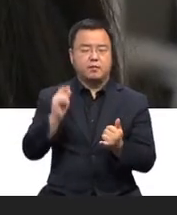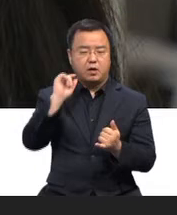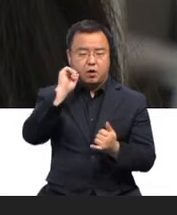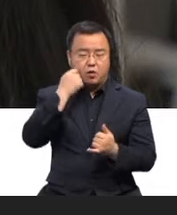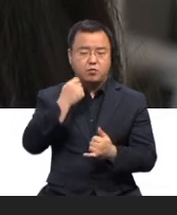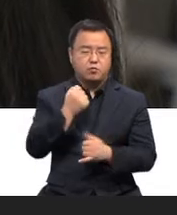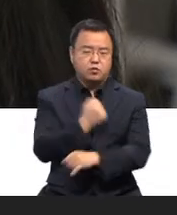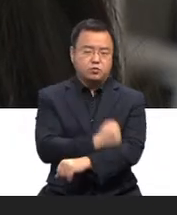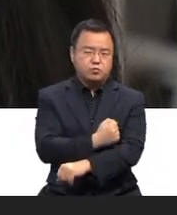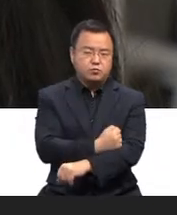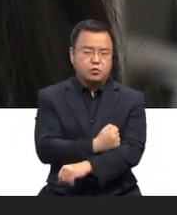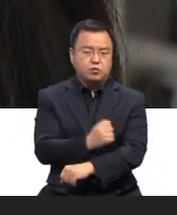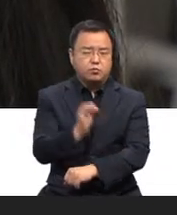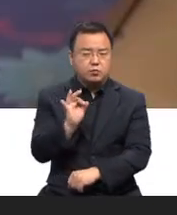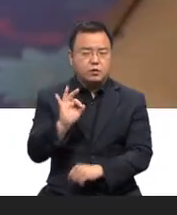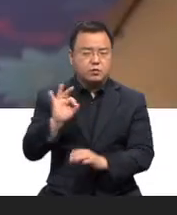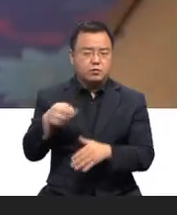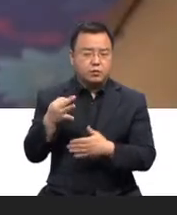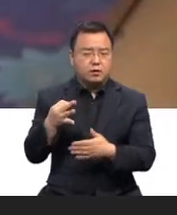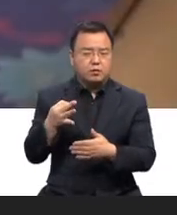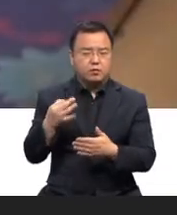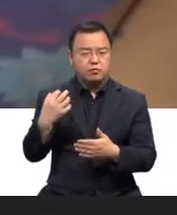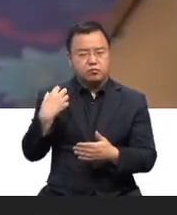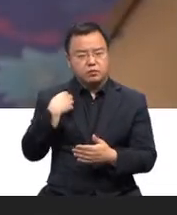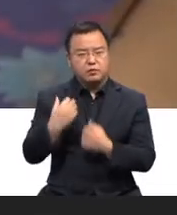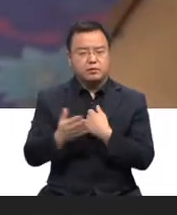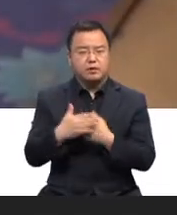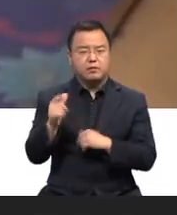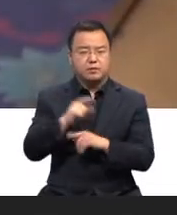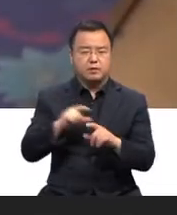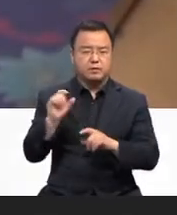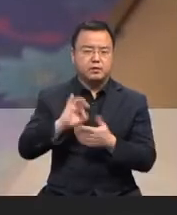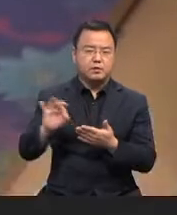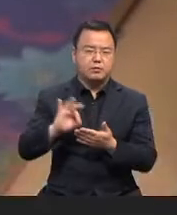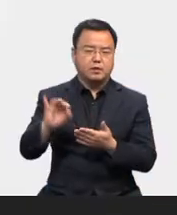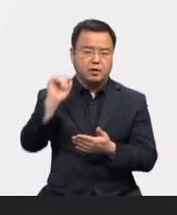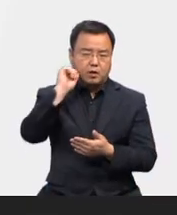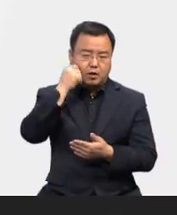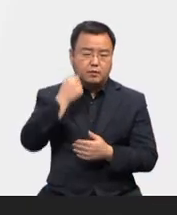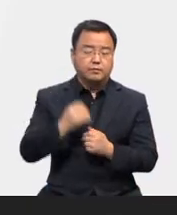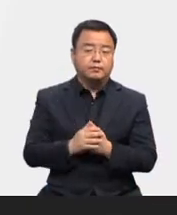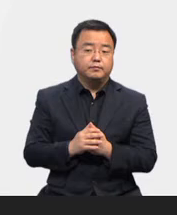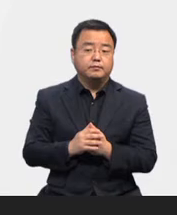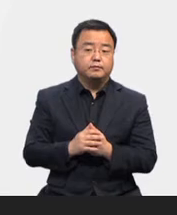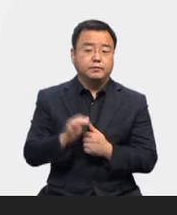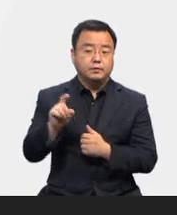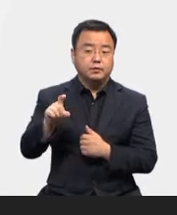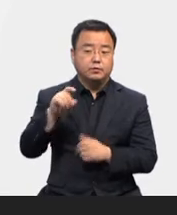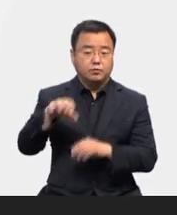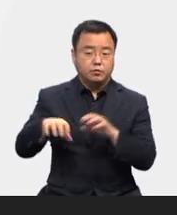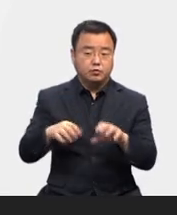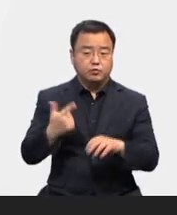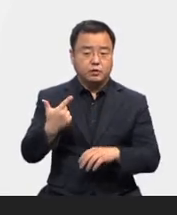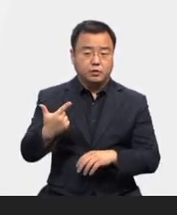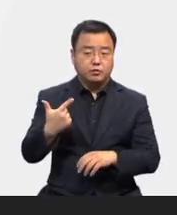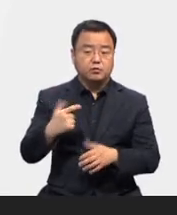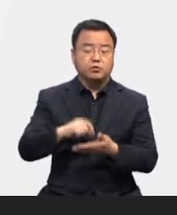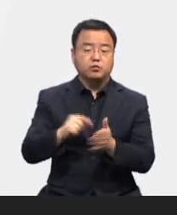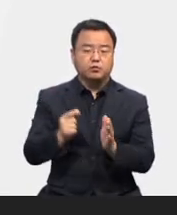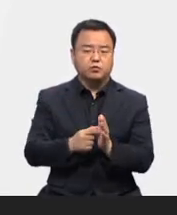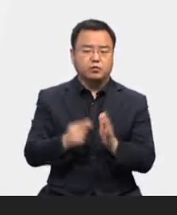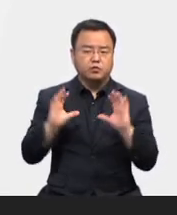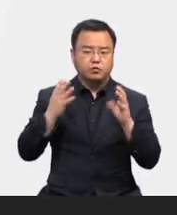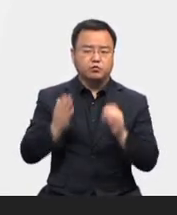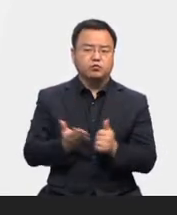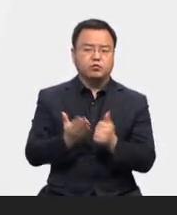크다는 이유로 육아휴직 제도를 활용하는 데 어려움을 겪고 있습니다 열꽃 가운데 6곳은 육아휴직자 가